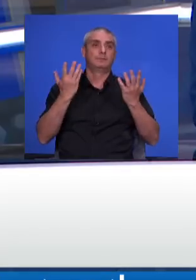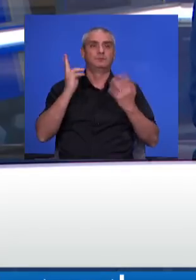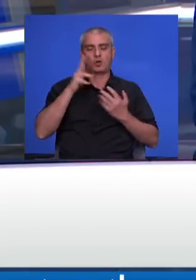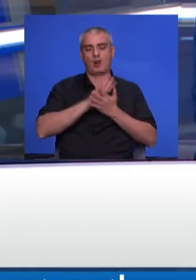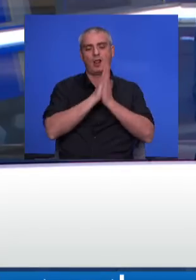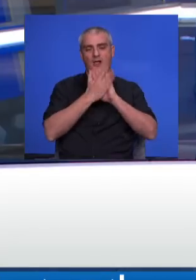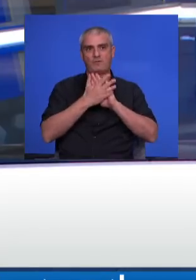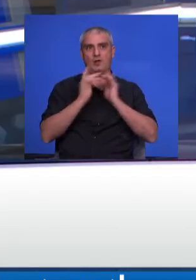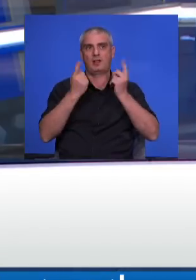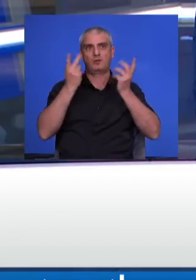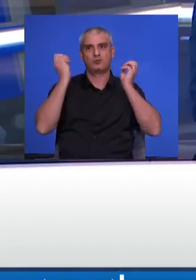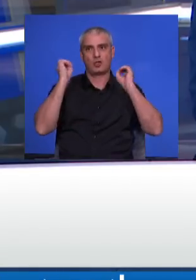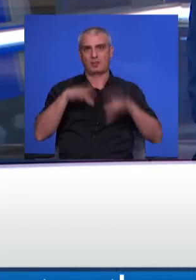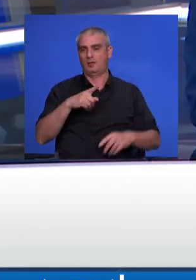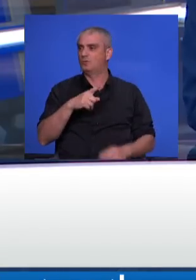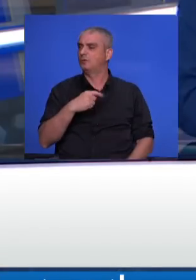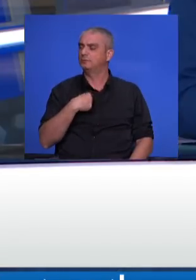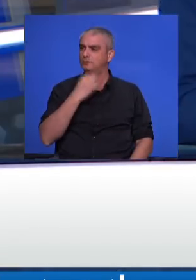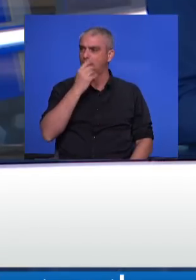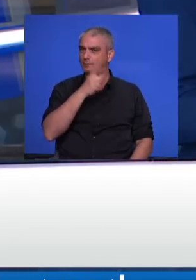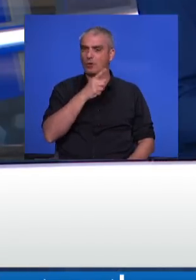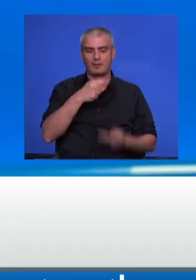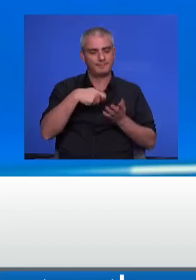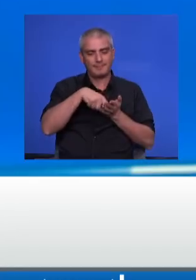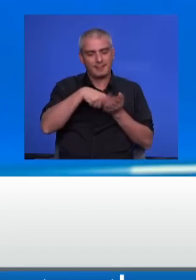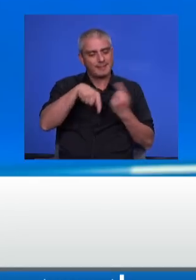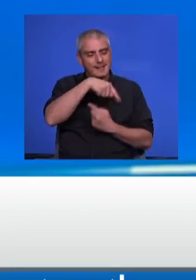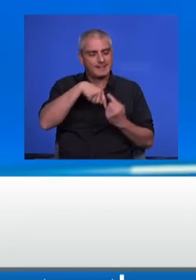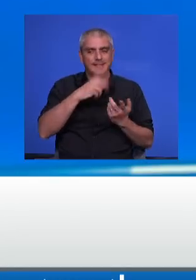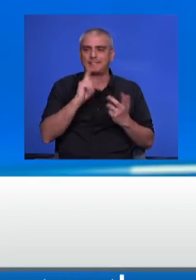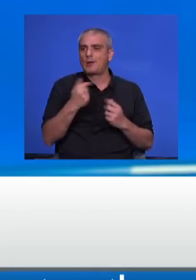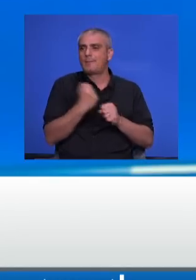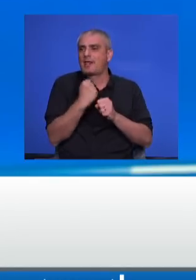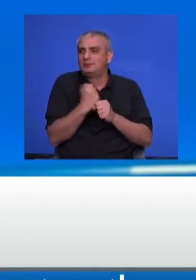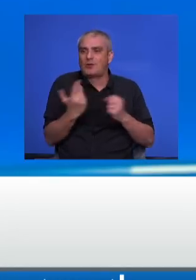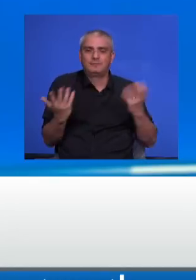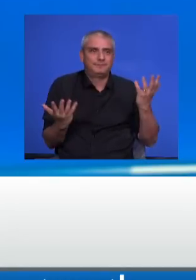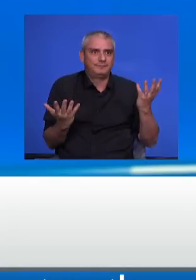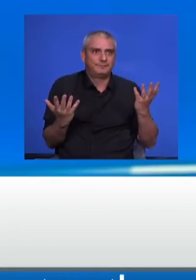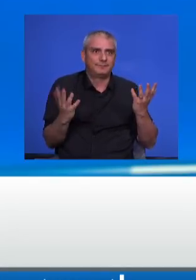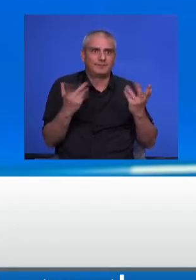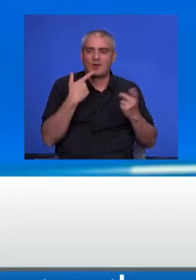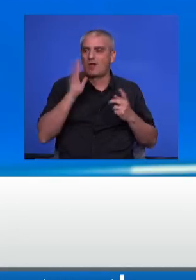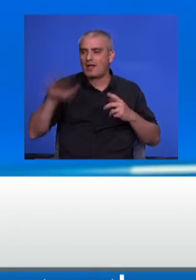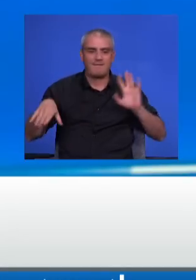גם לאירוע הרבה יותר חמור. השאלה לי, הם יכולים לרבע את המעגל הזה. האם הם יכולים... או לאחוז את המקל הזה